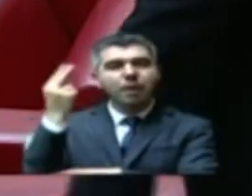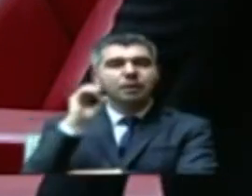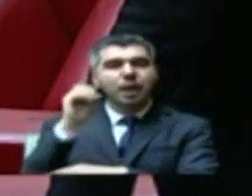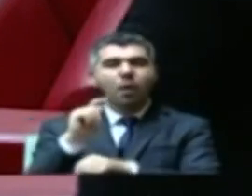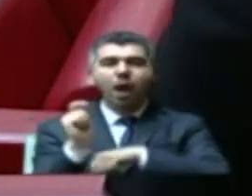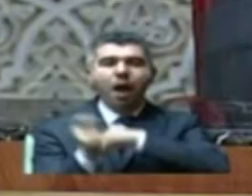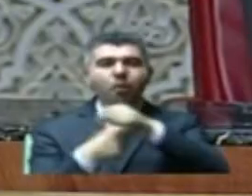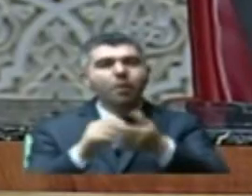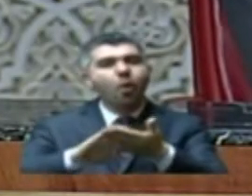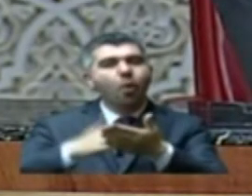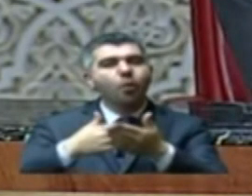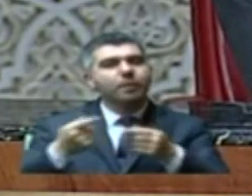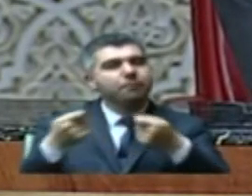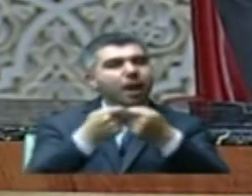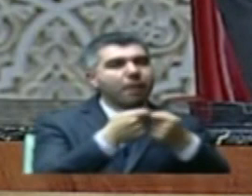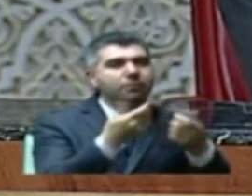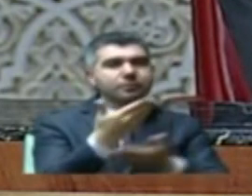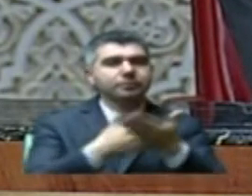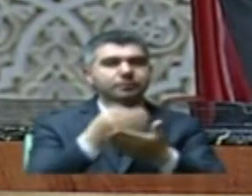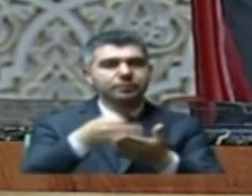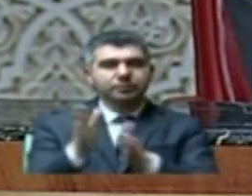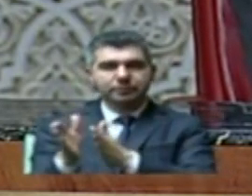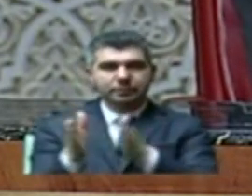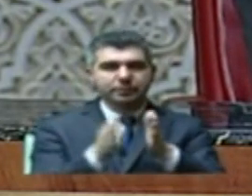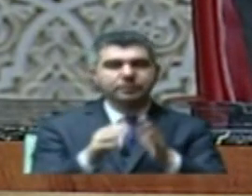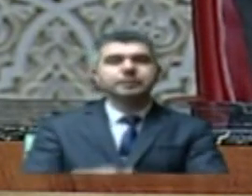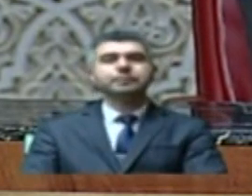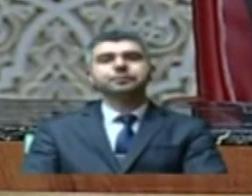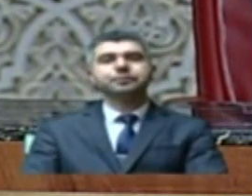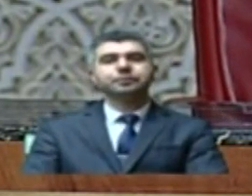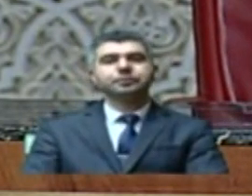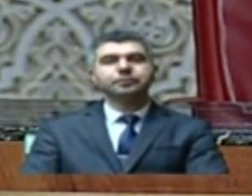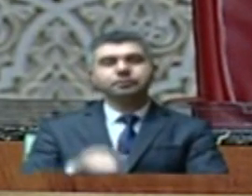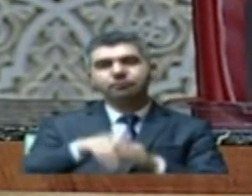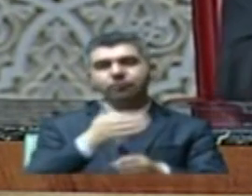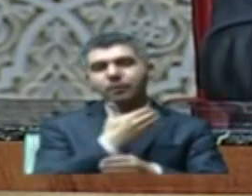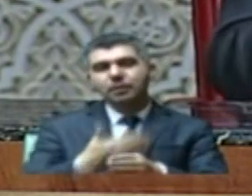القروي. شكرا لكم الكلمة السيد المستشار في إطار التعقيب. تفضل.